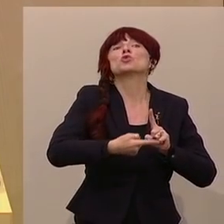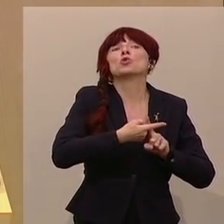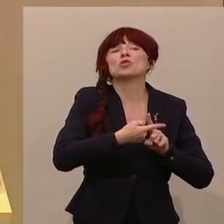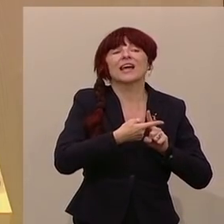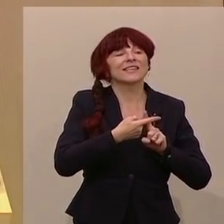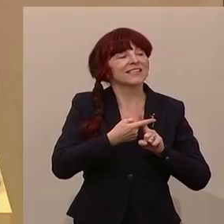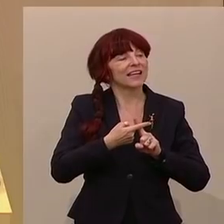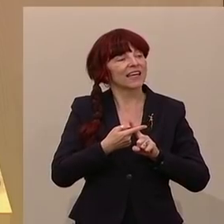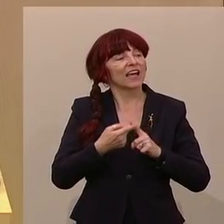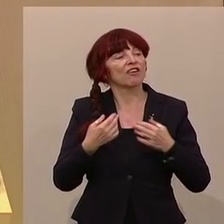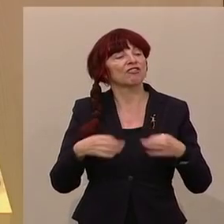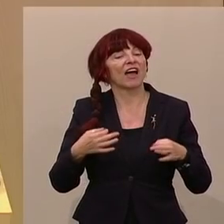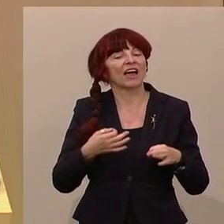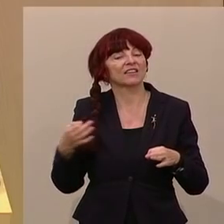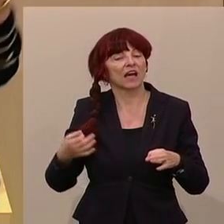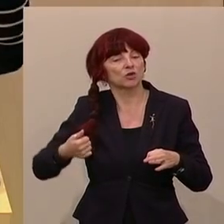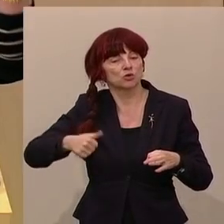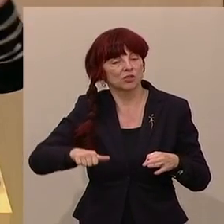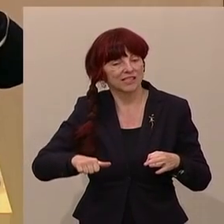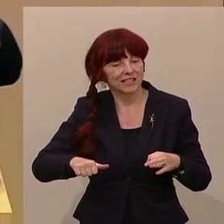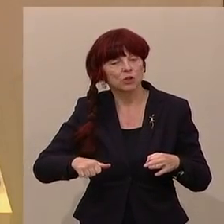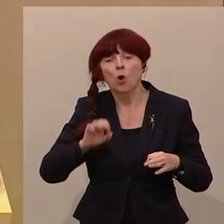Urlaubstag, kann